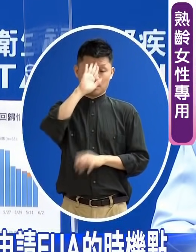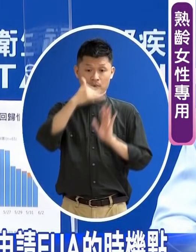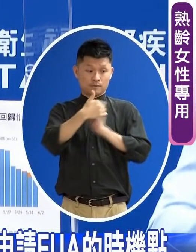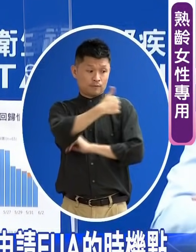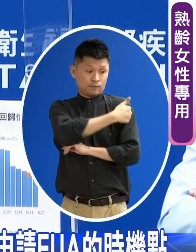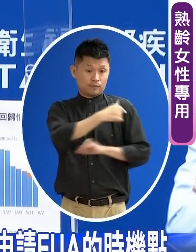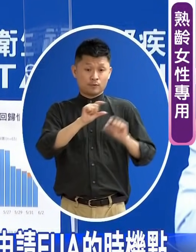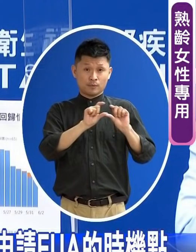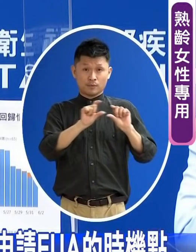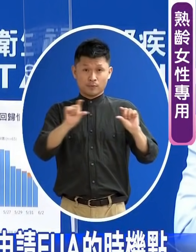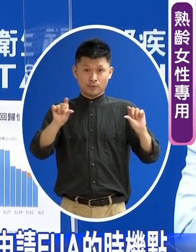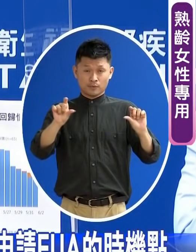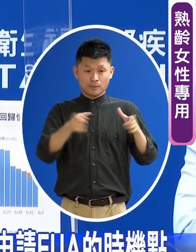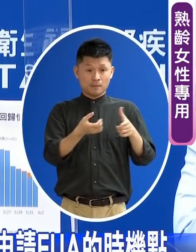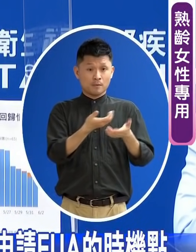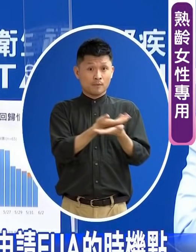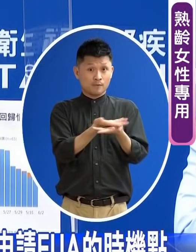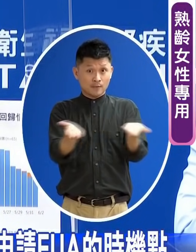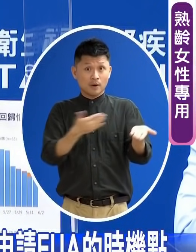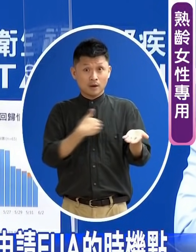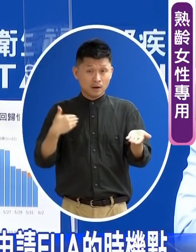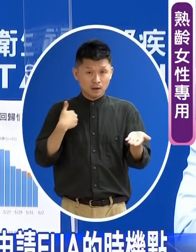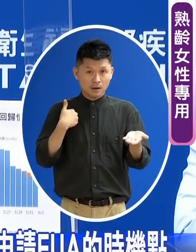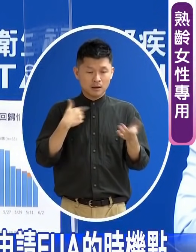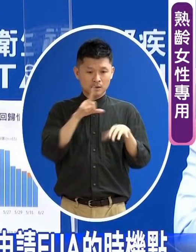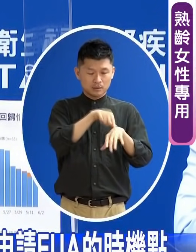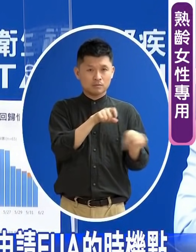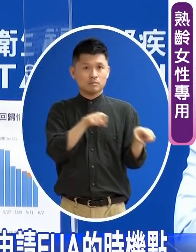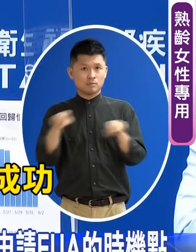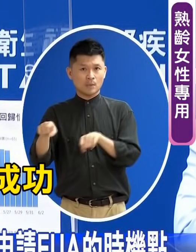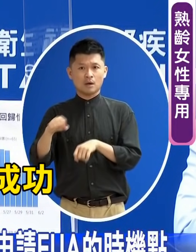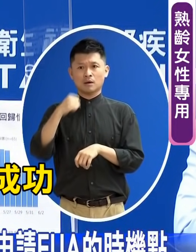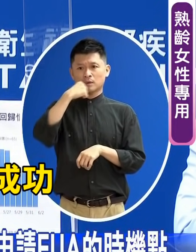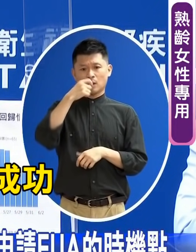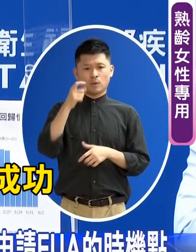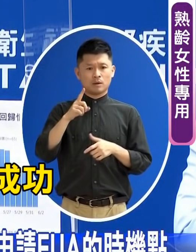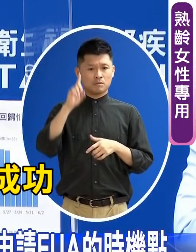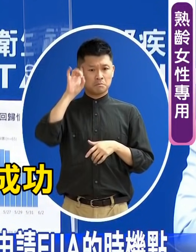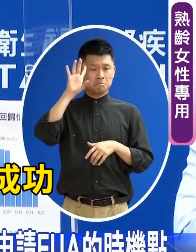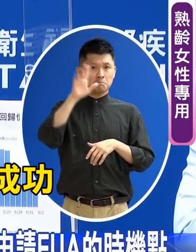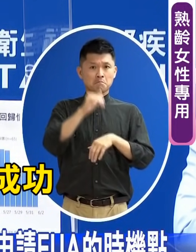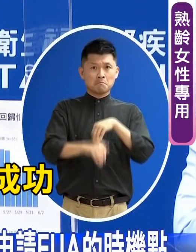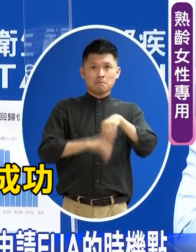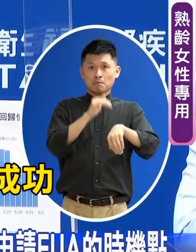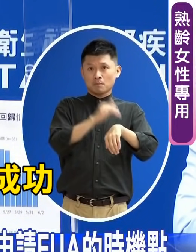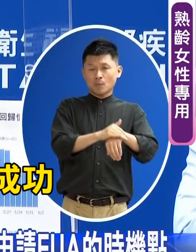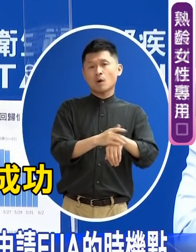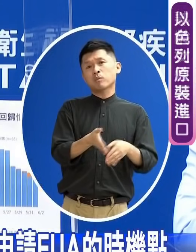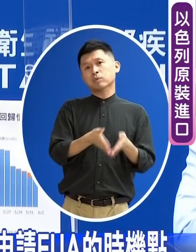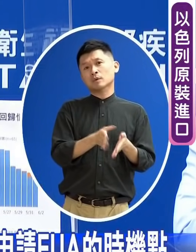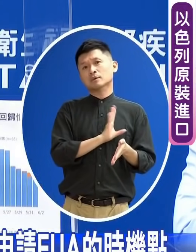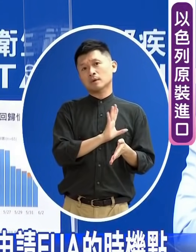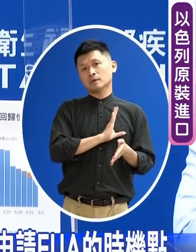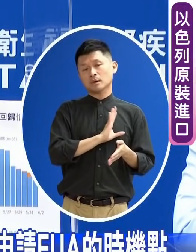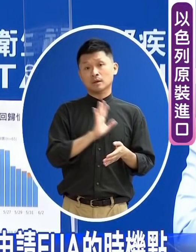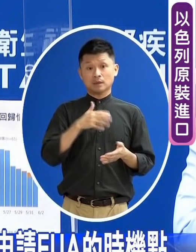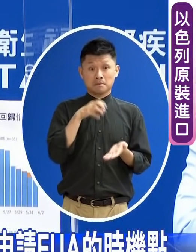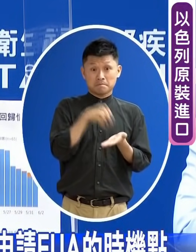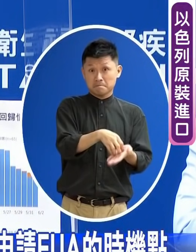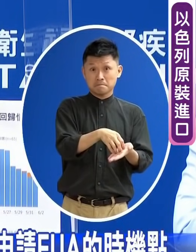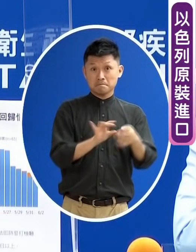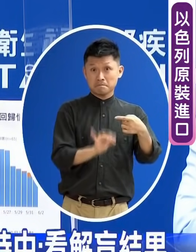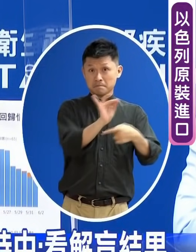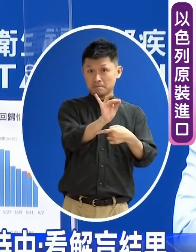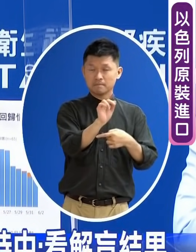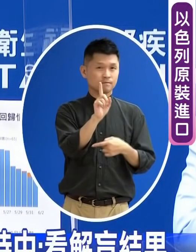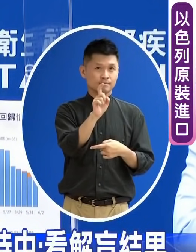缓。那至于国产的疫苗，我们当然希望它成功，但我们没有办法保证它一定成功。好，我只是说在这个